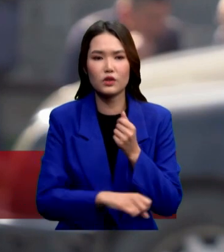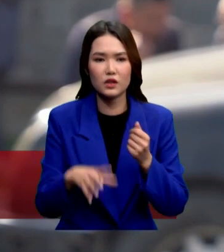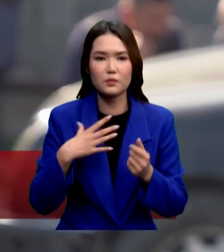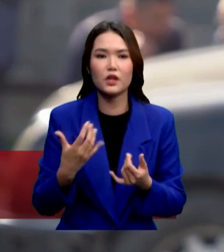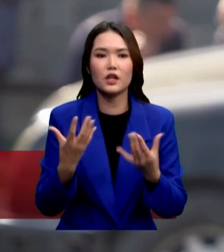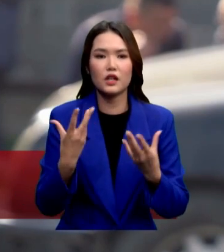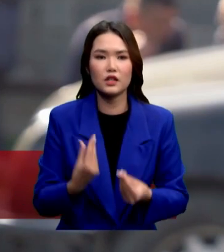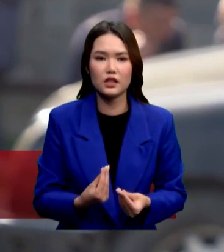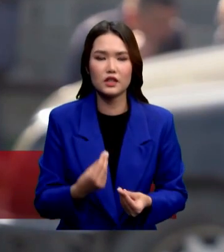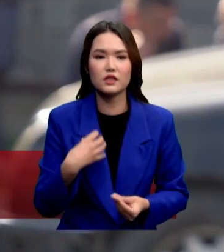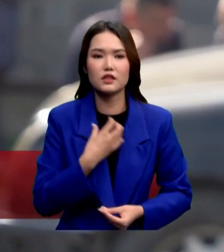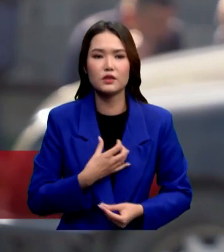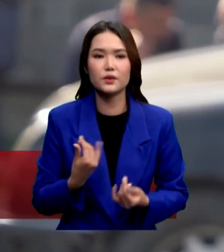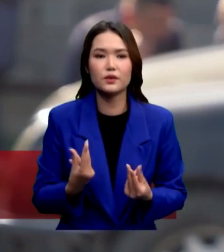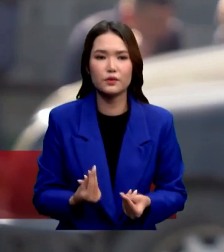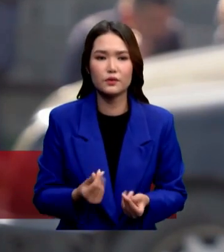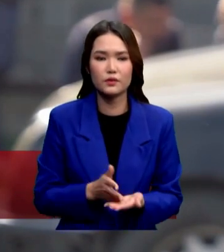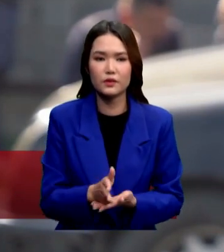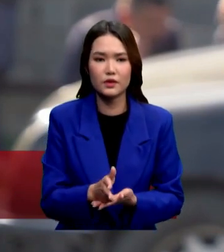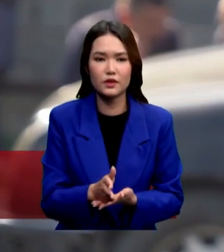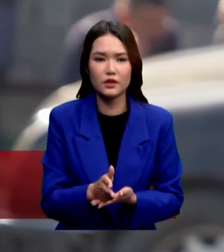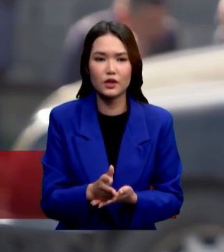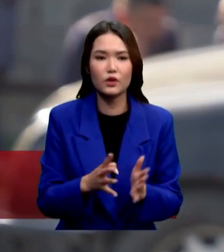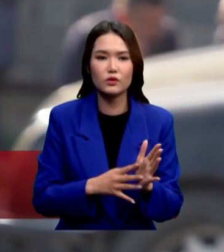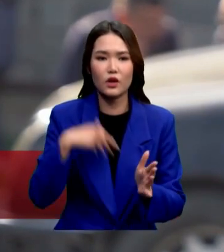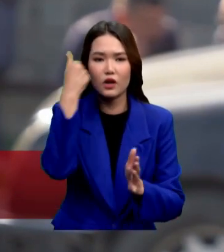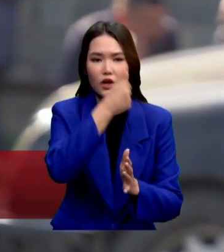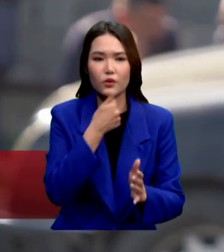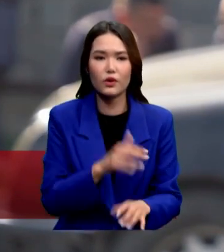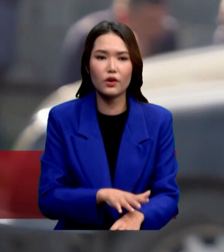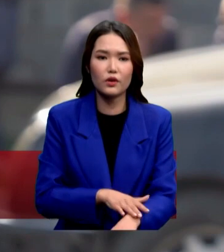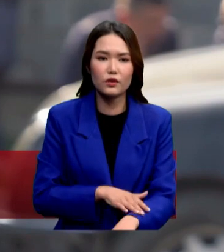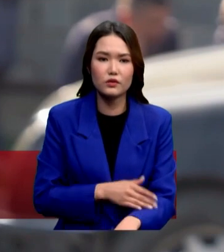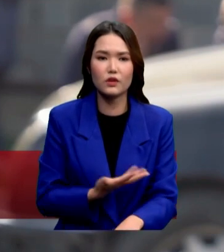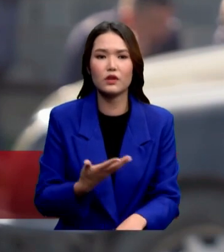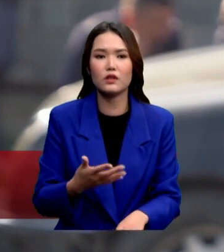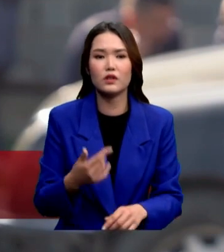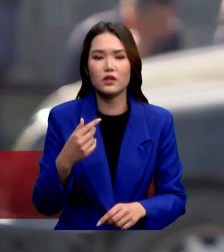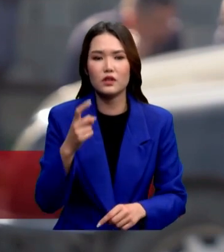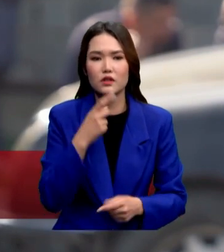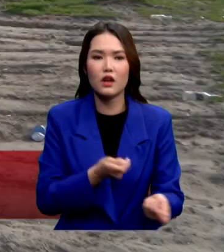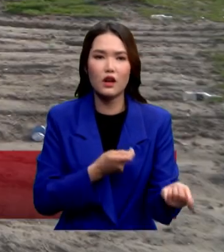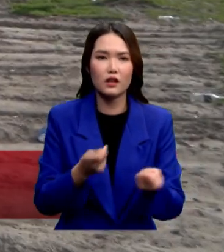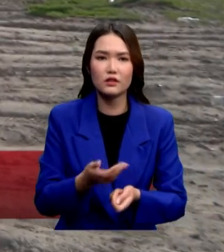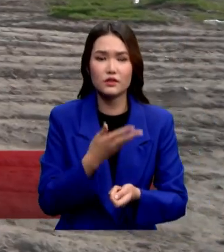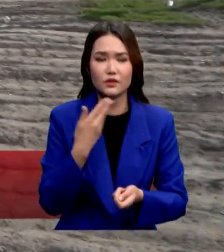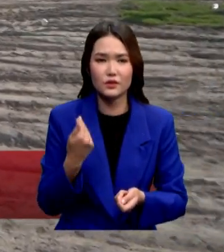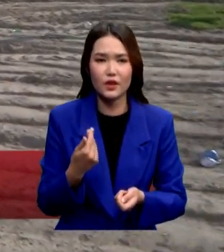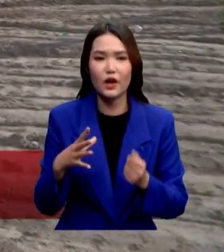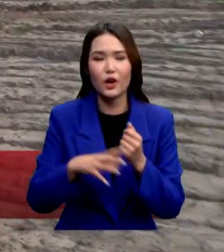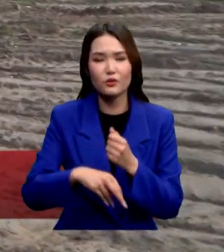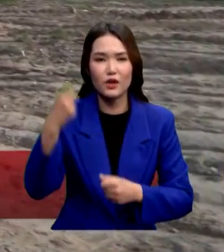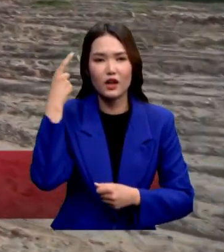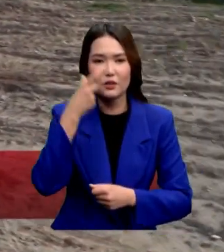енді қаражат жоқ дейді. 9 жылдан бері проектті қайда әр 3 жылда жаңарып келе жатқан жағдай бар. Қолда бар